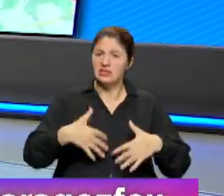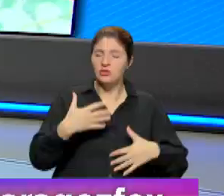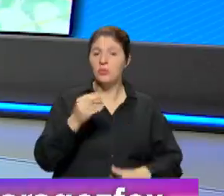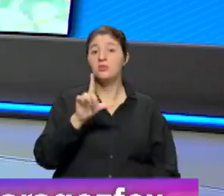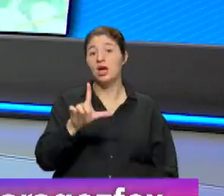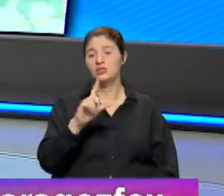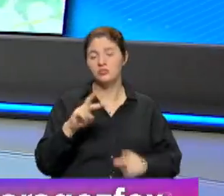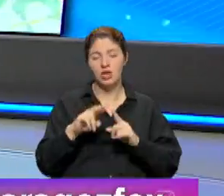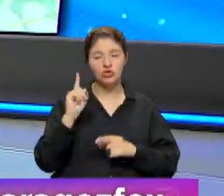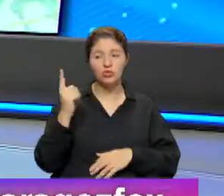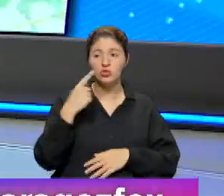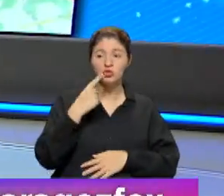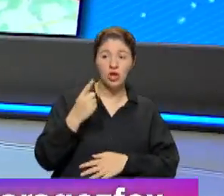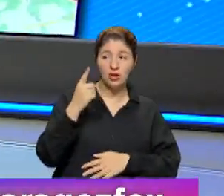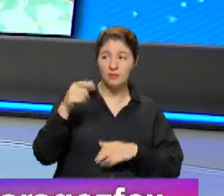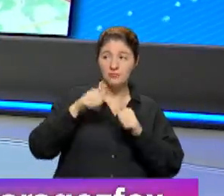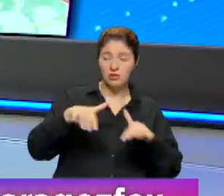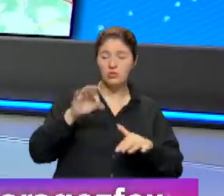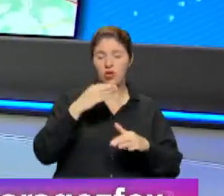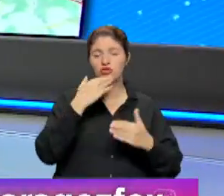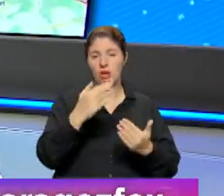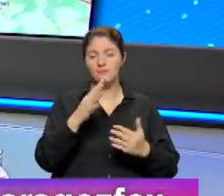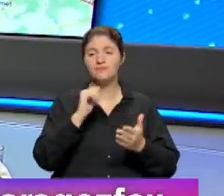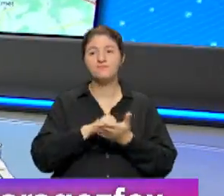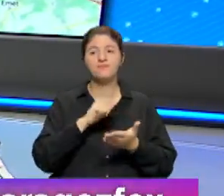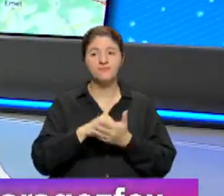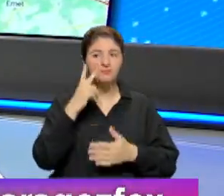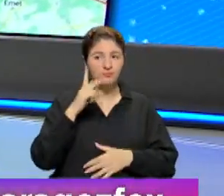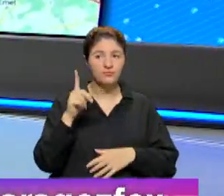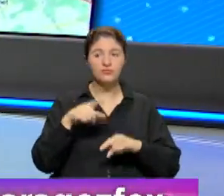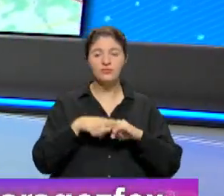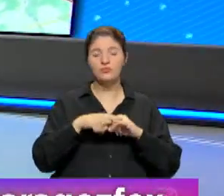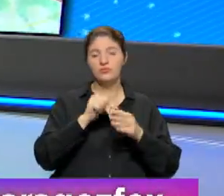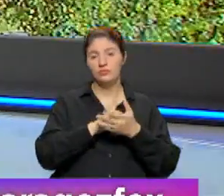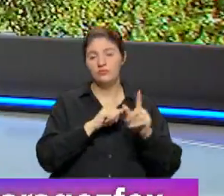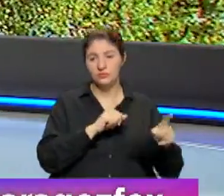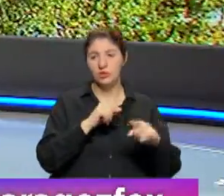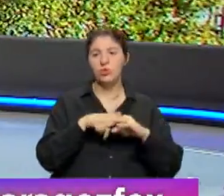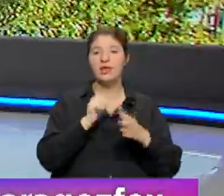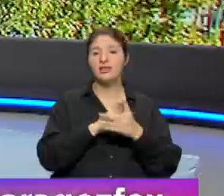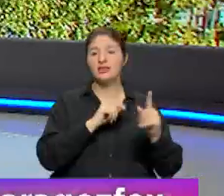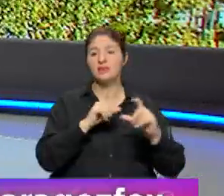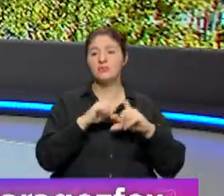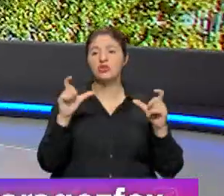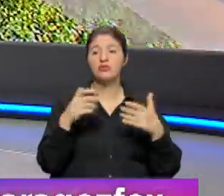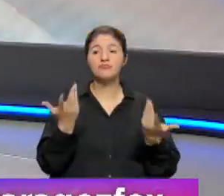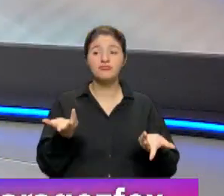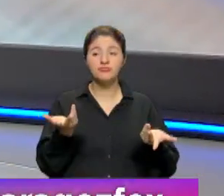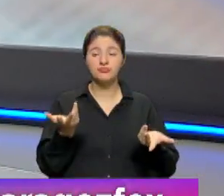Naci görür hocanın paylaşımı üzerine bunu söyleyelim gazetelere geldiğimizde Hürriyet gazetesi Hürriyet Gazetesi'nin